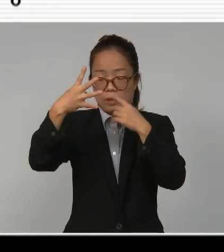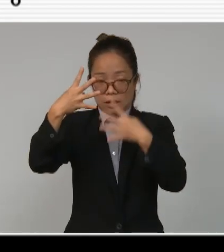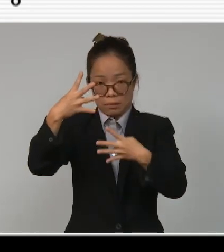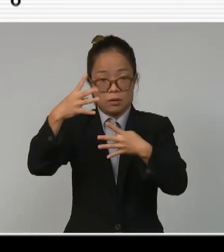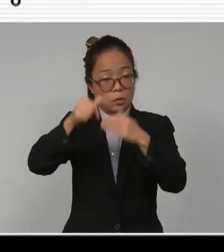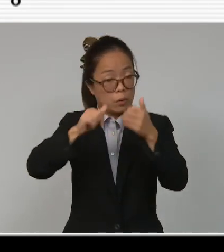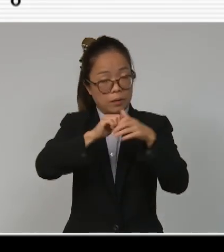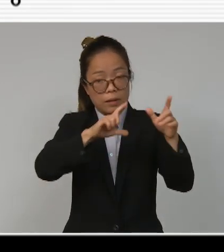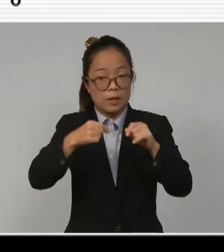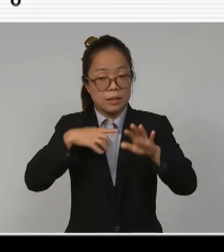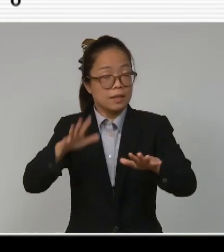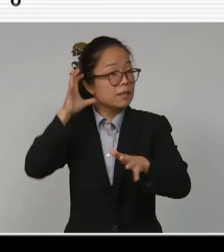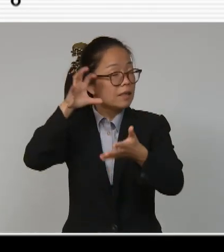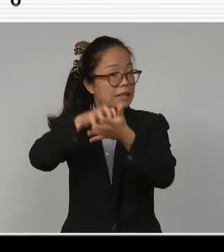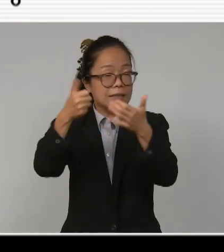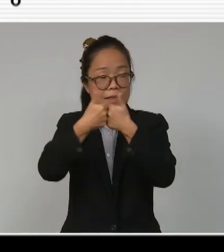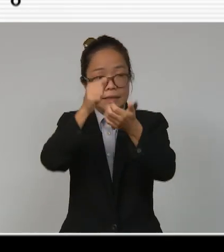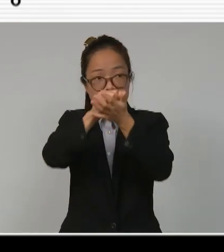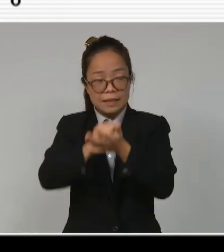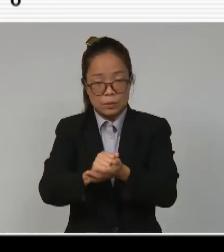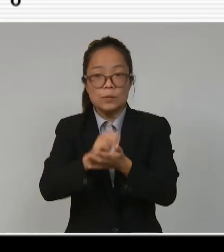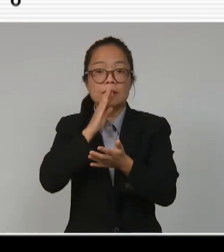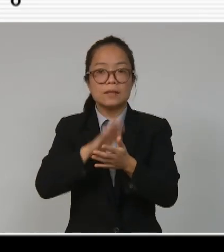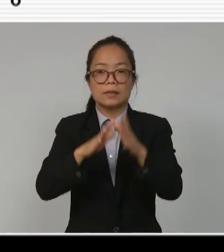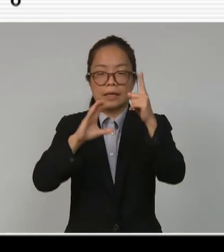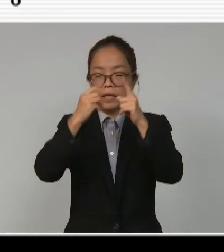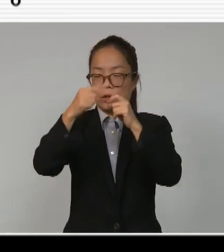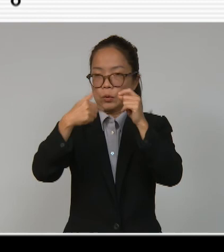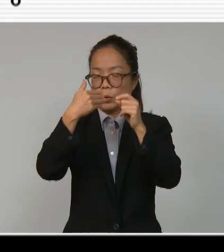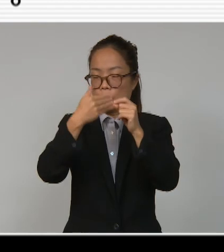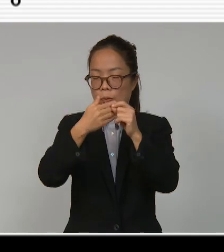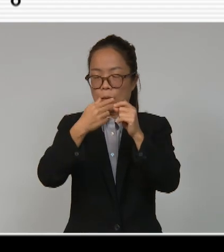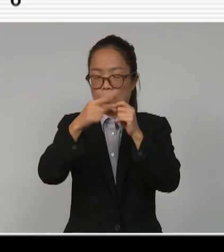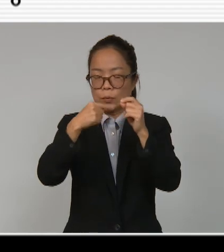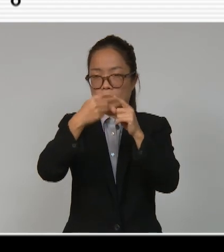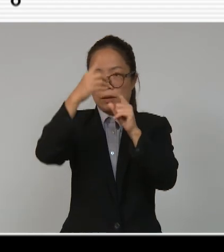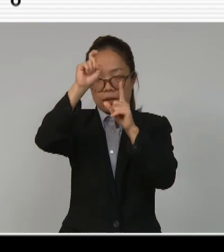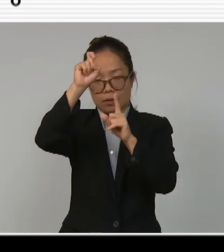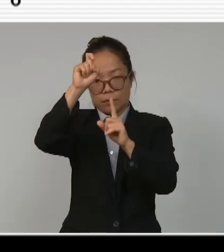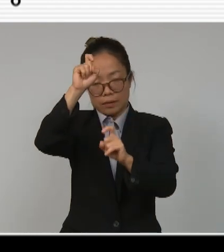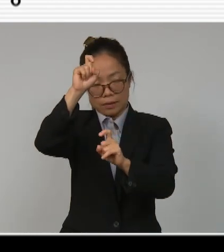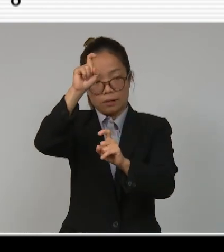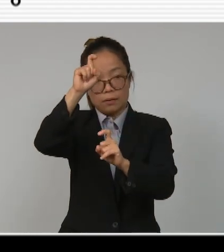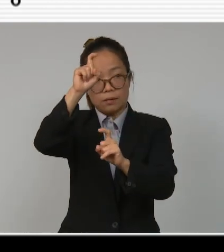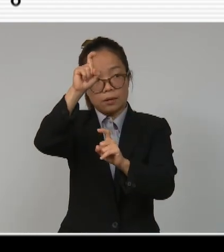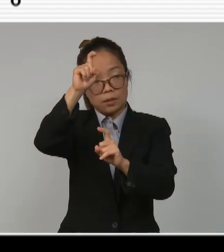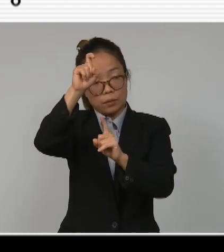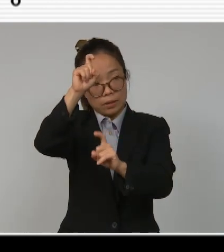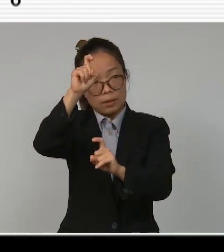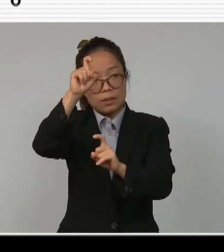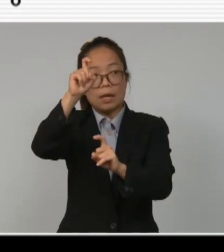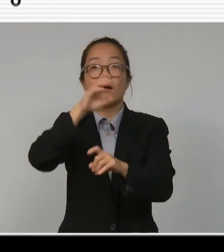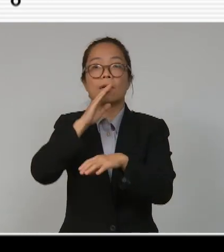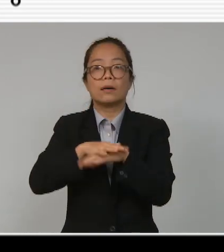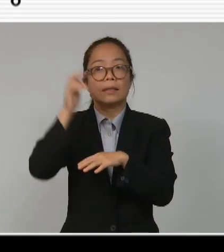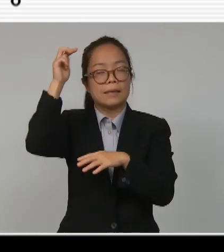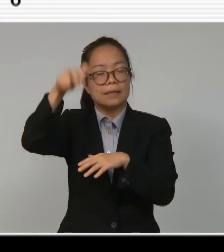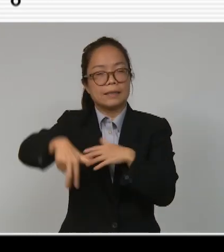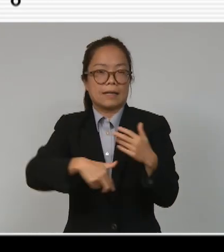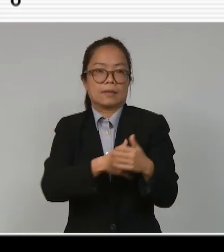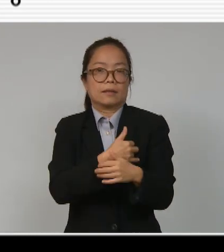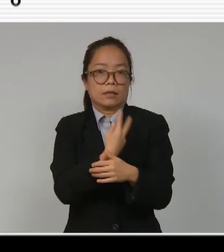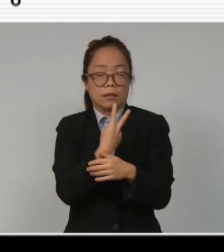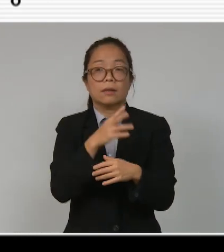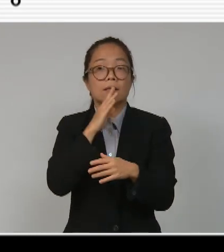定，本次的听证记录指定于109年的11月10号，其实就是下星期二